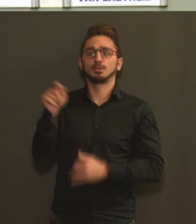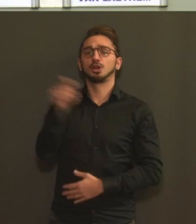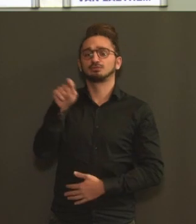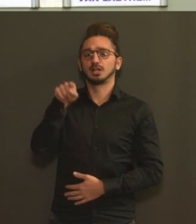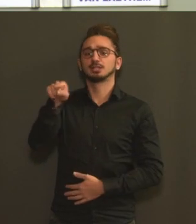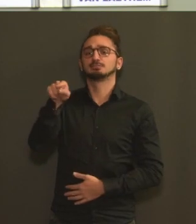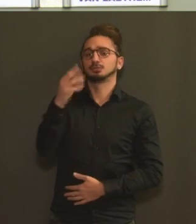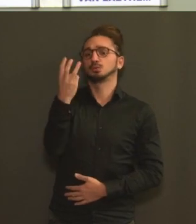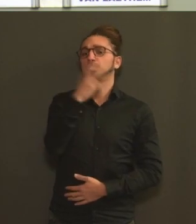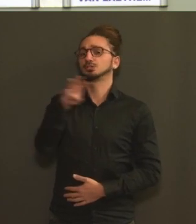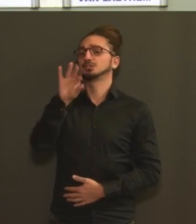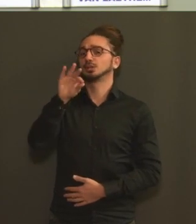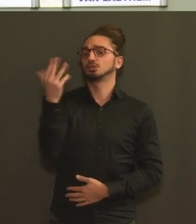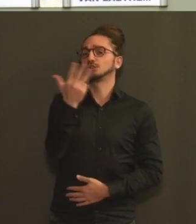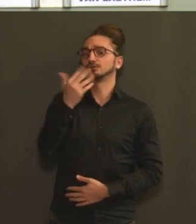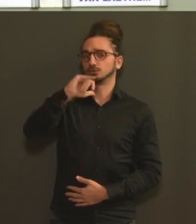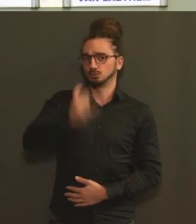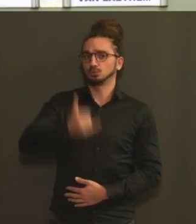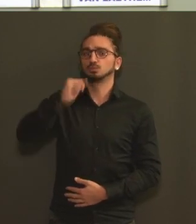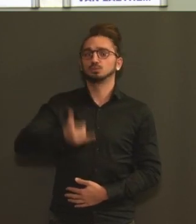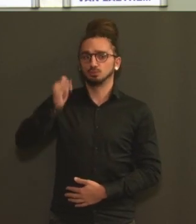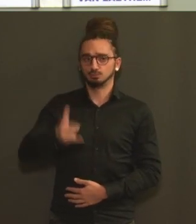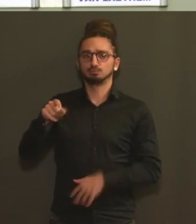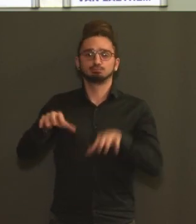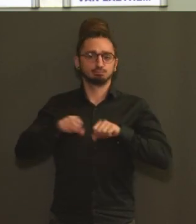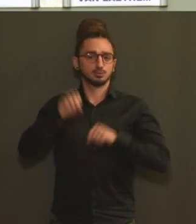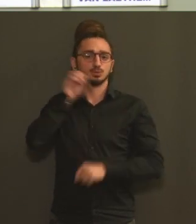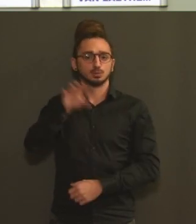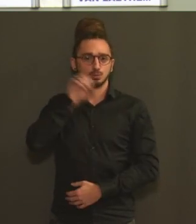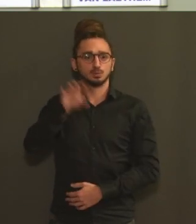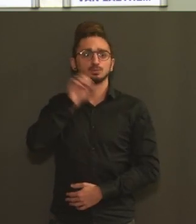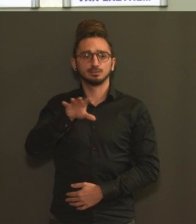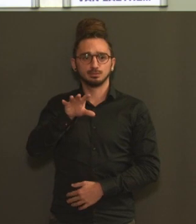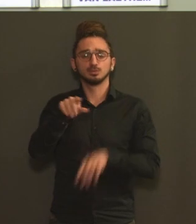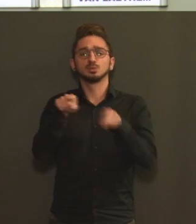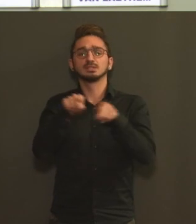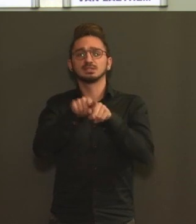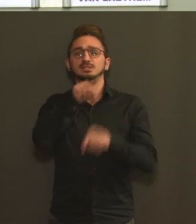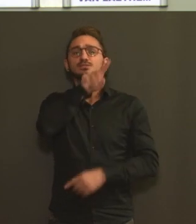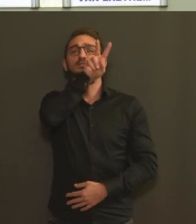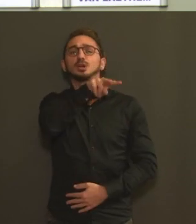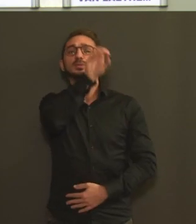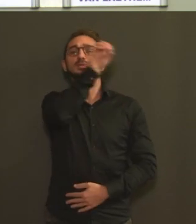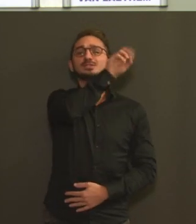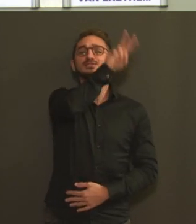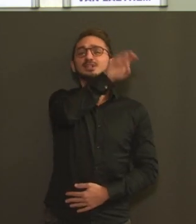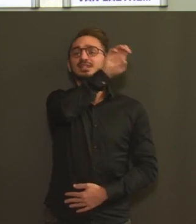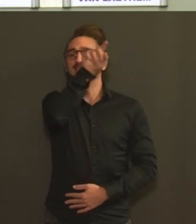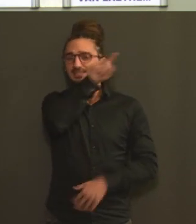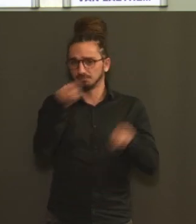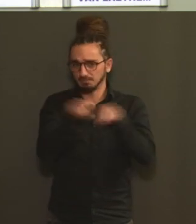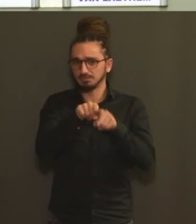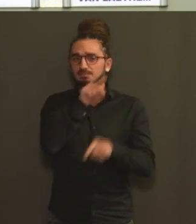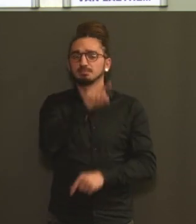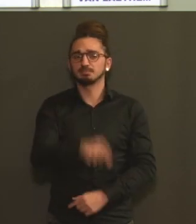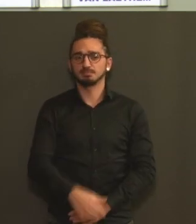suivi par les deux Flandres. Si on s'intéresse aux hospitalisations, elles continuent, elles aussi,